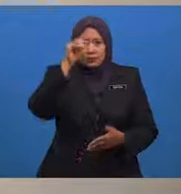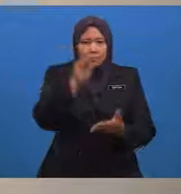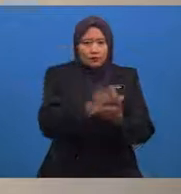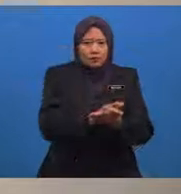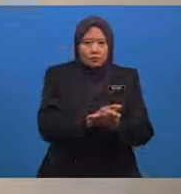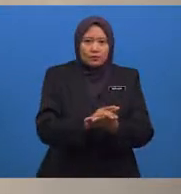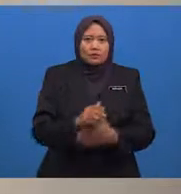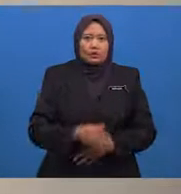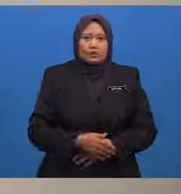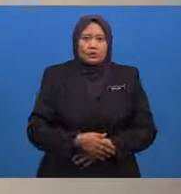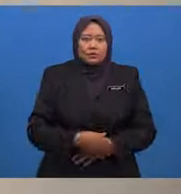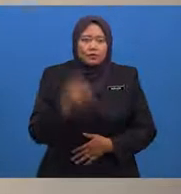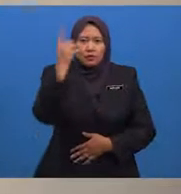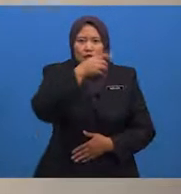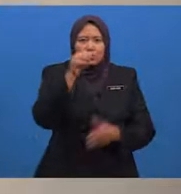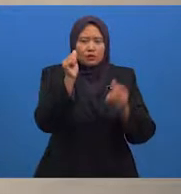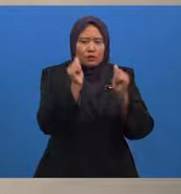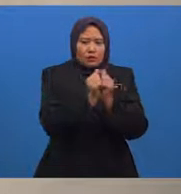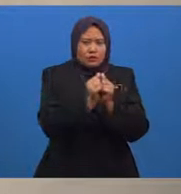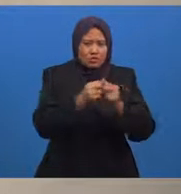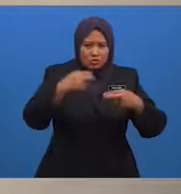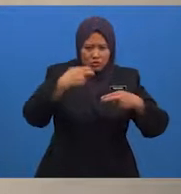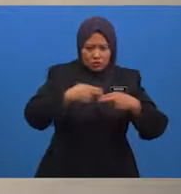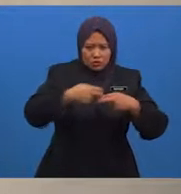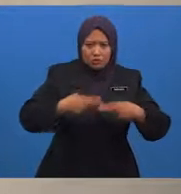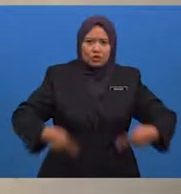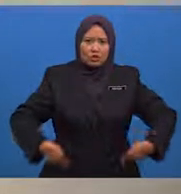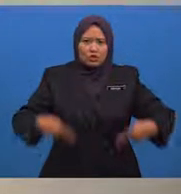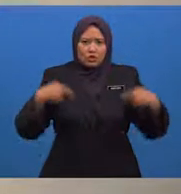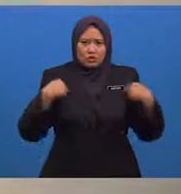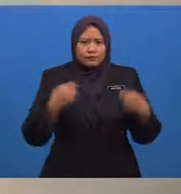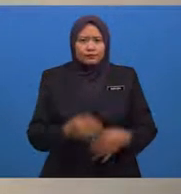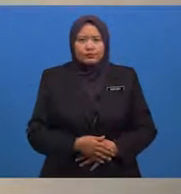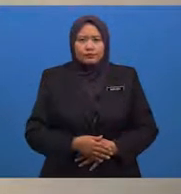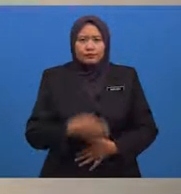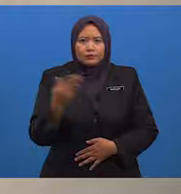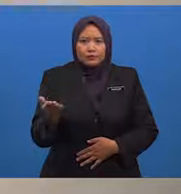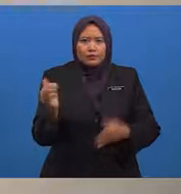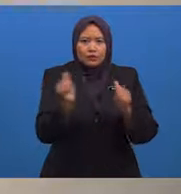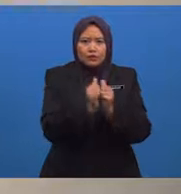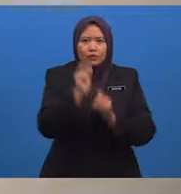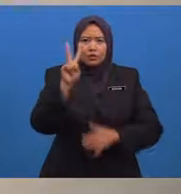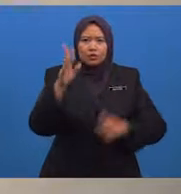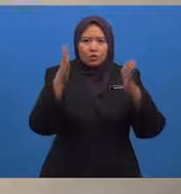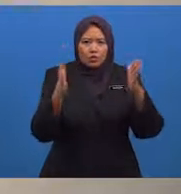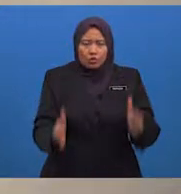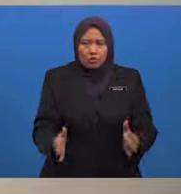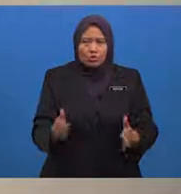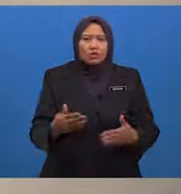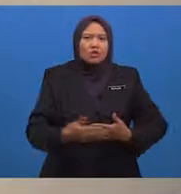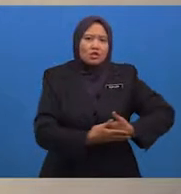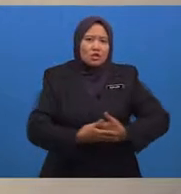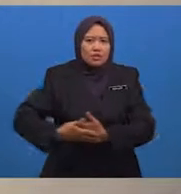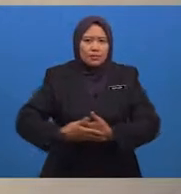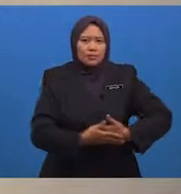kesempitan hidup. Dia dan dua orang anaknya iaitu Hayati dan Farid